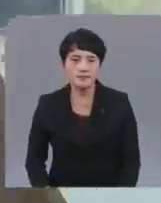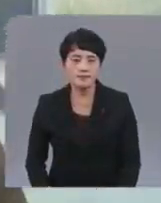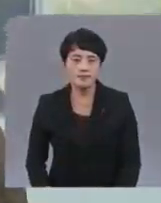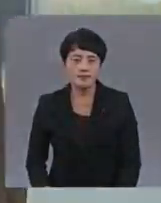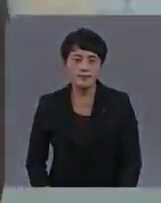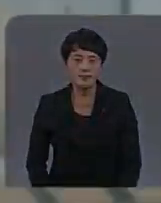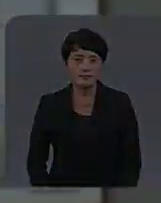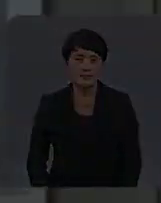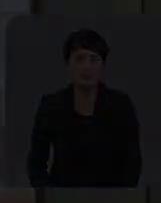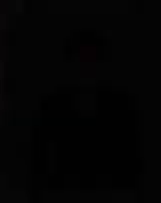ます